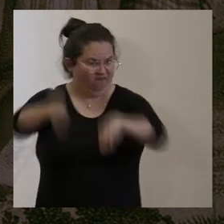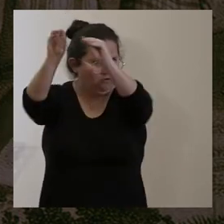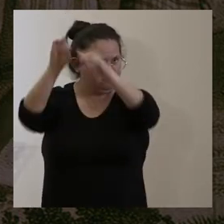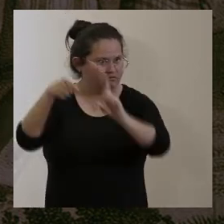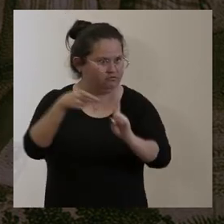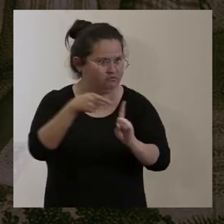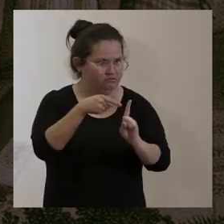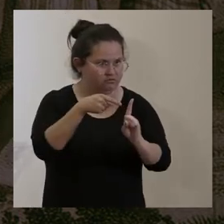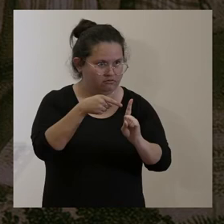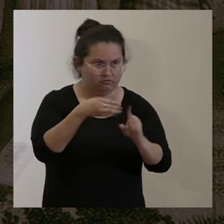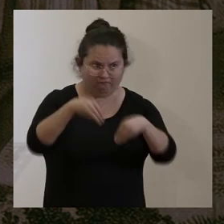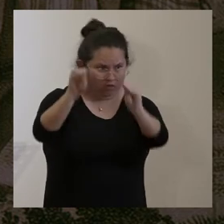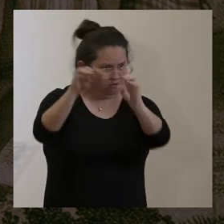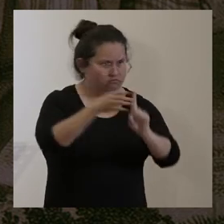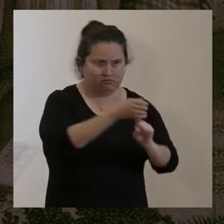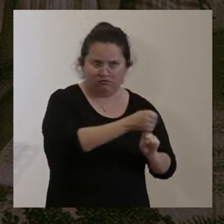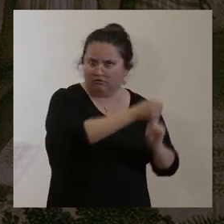Transporté à Saint-Domingue